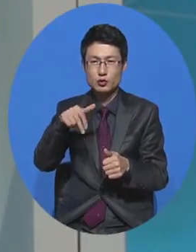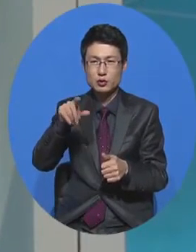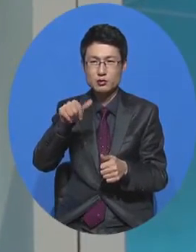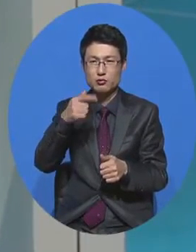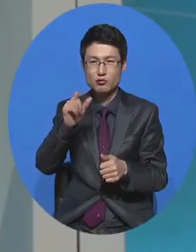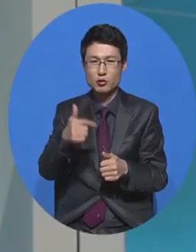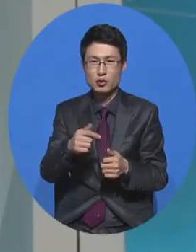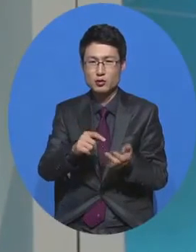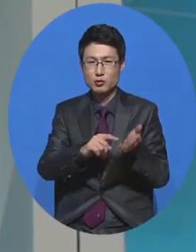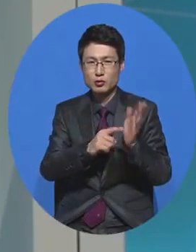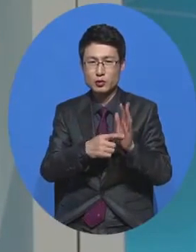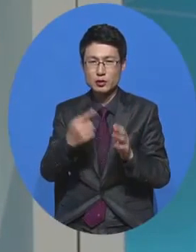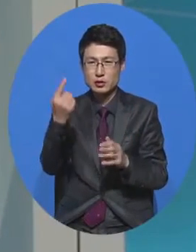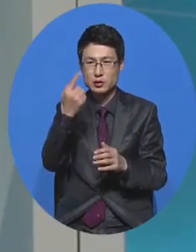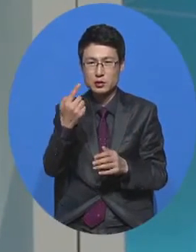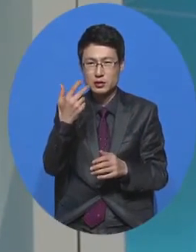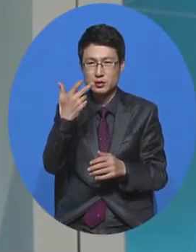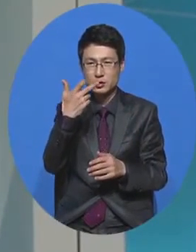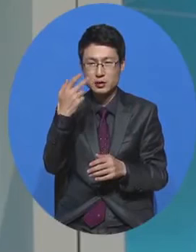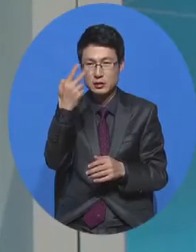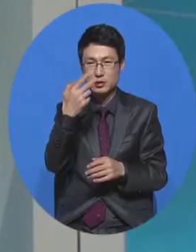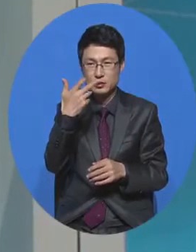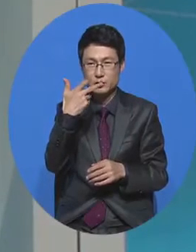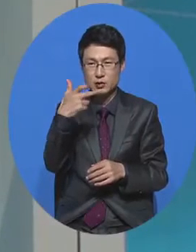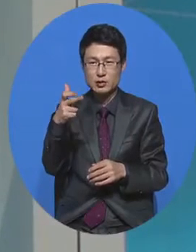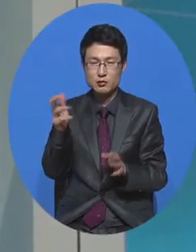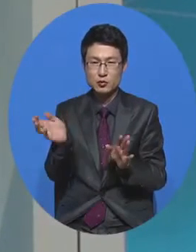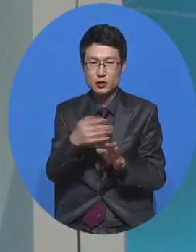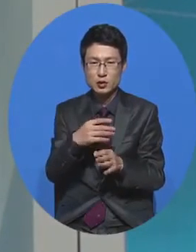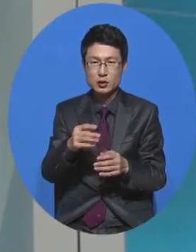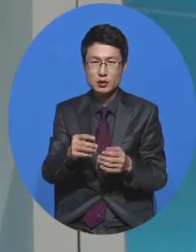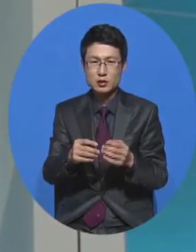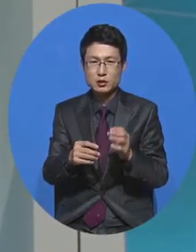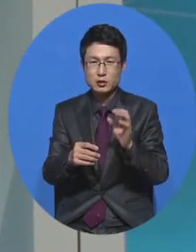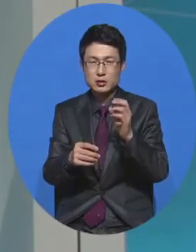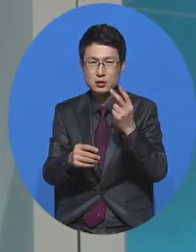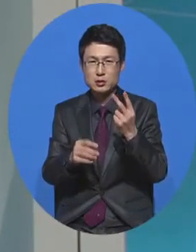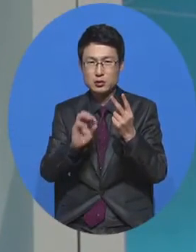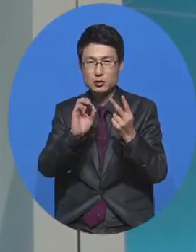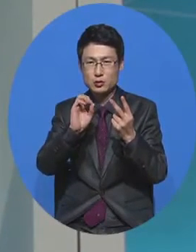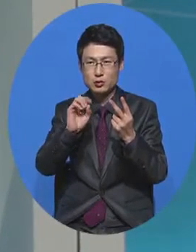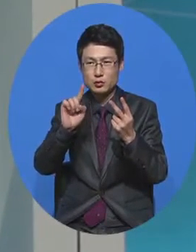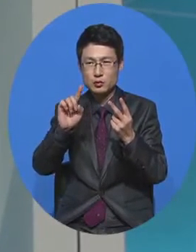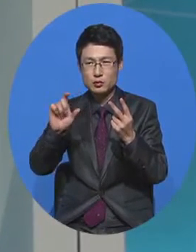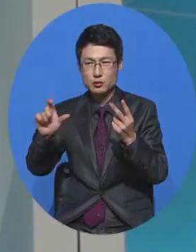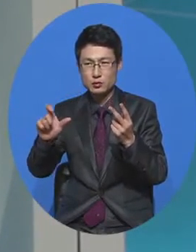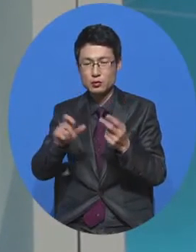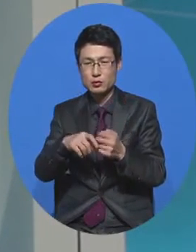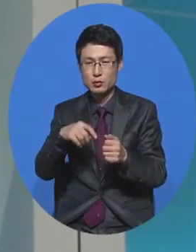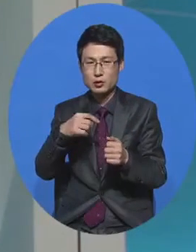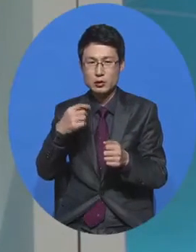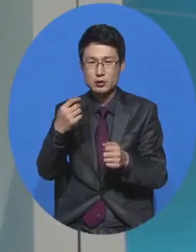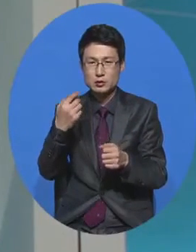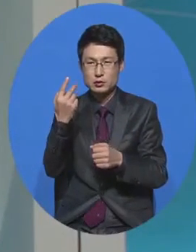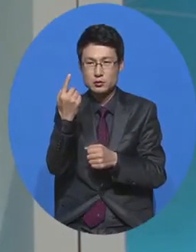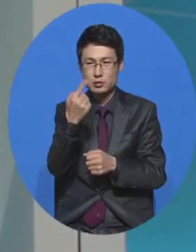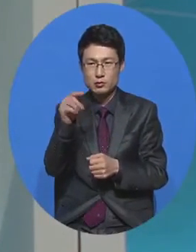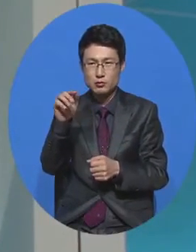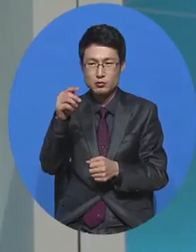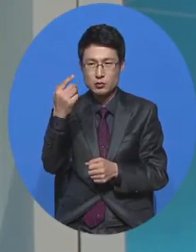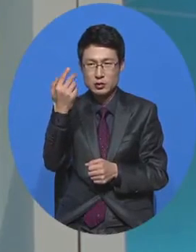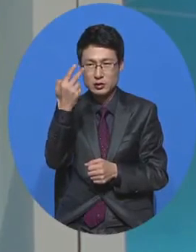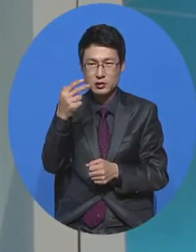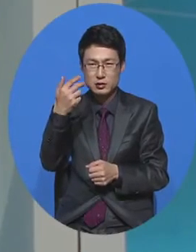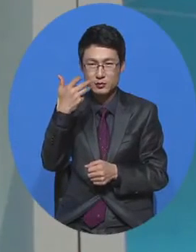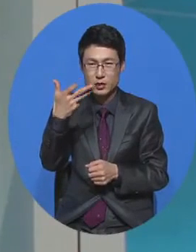가능합니다 2017년부터 어이고 위로 교육재정 과정을 17:00 하려고 하는 걸 18년에 하겠다 라고 하면